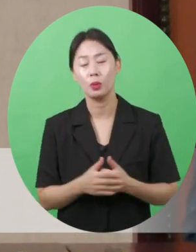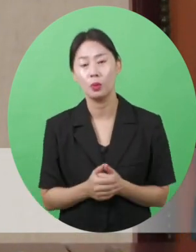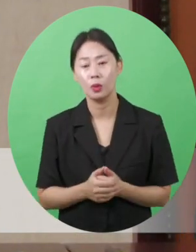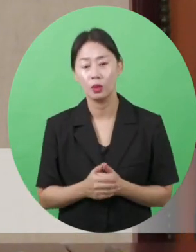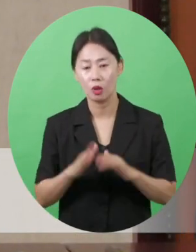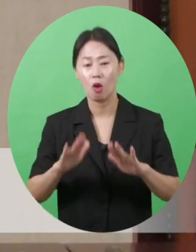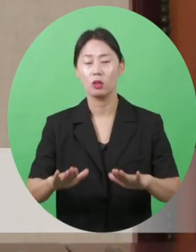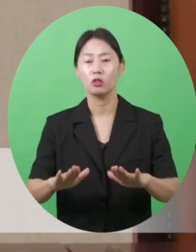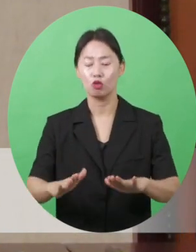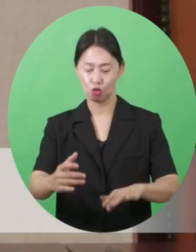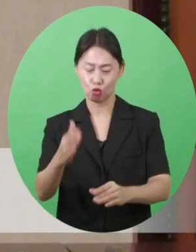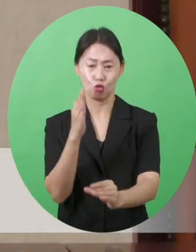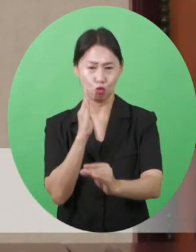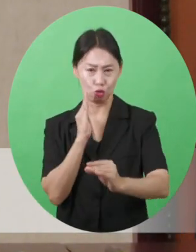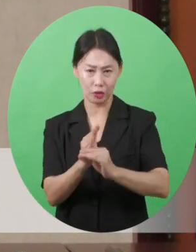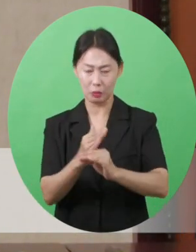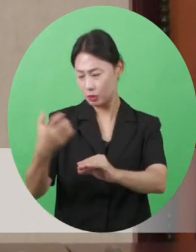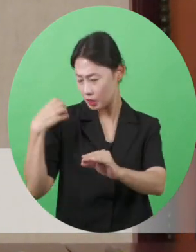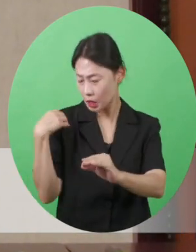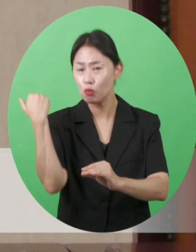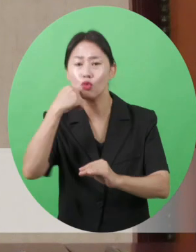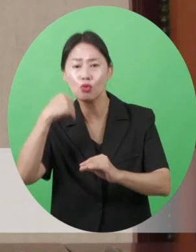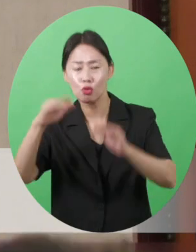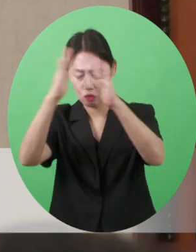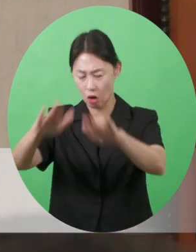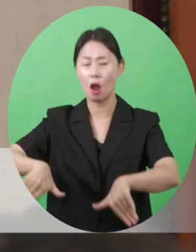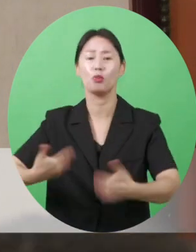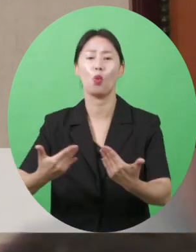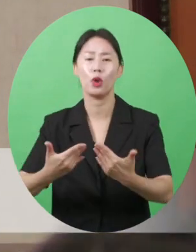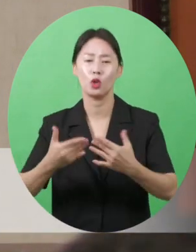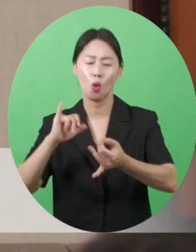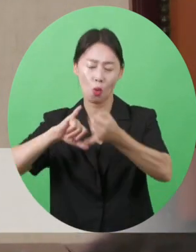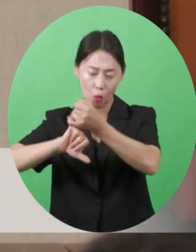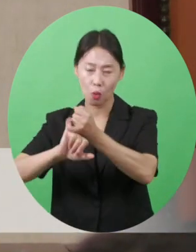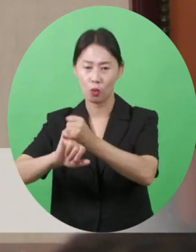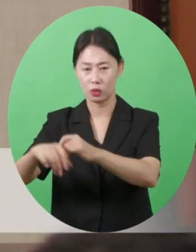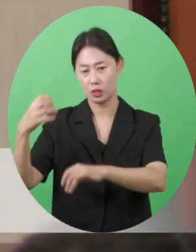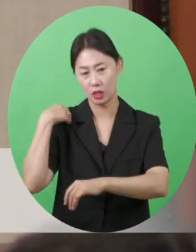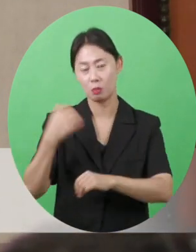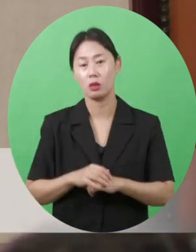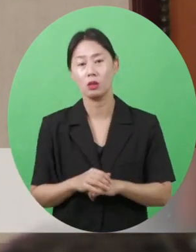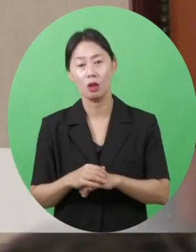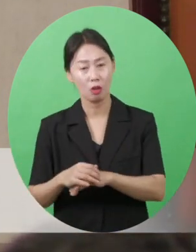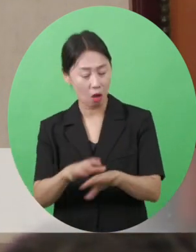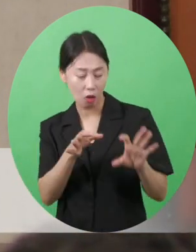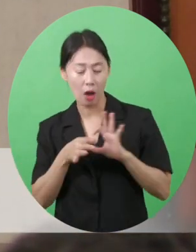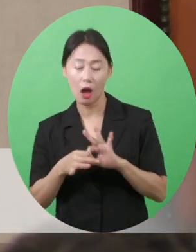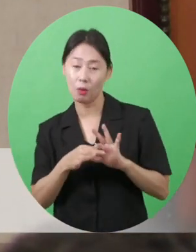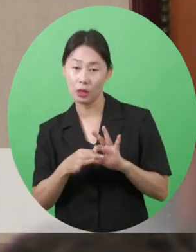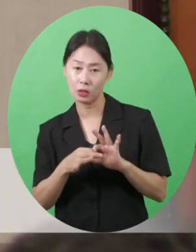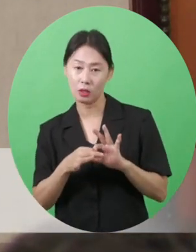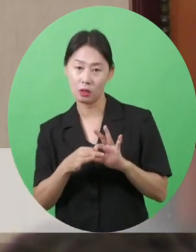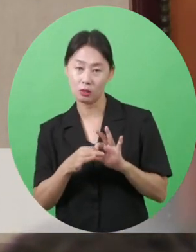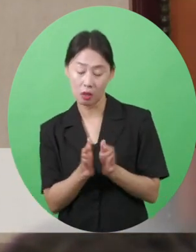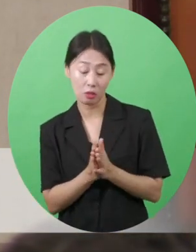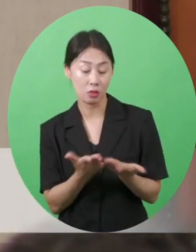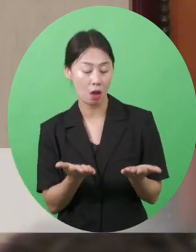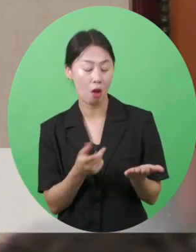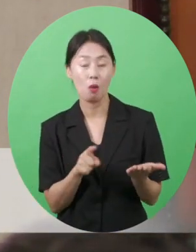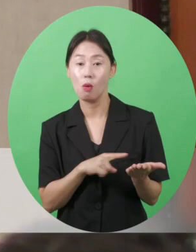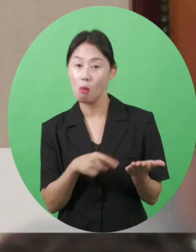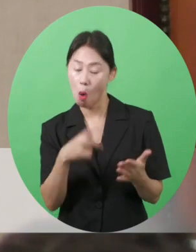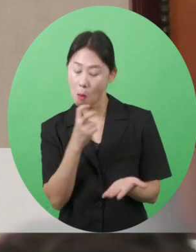될 것은 저는 전남도라고 생각을 합니다. 그리고 그와 협력 구조를 만들어내기엔 가이드라인도 함께